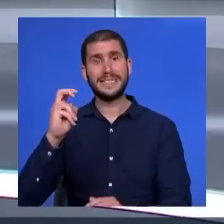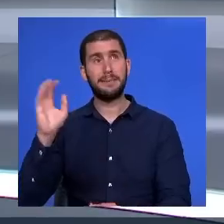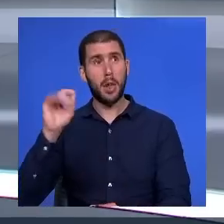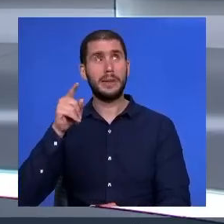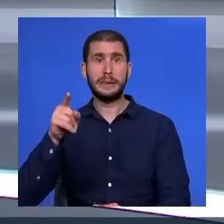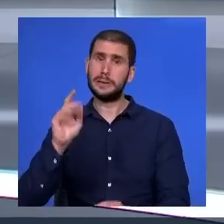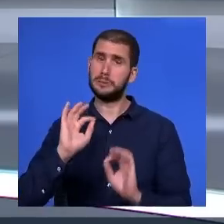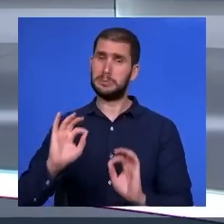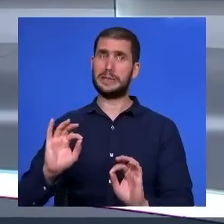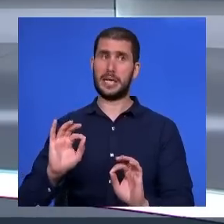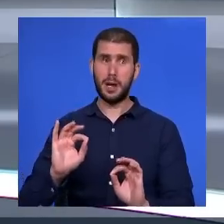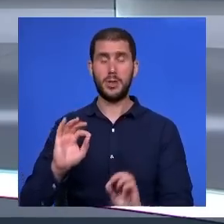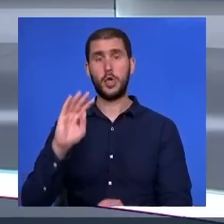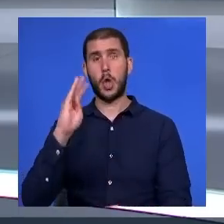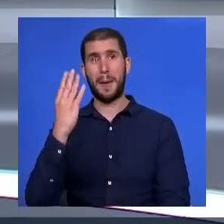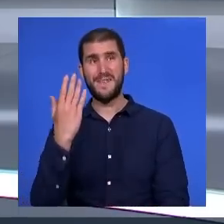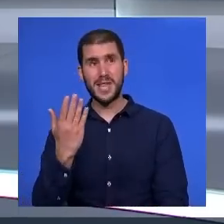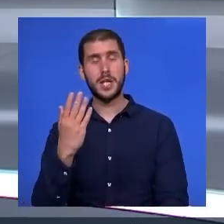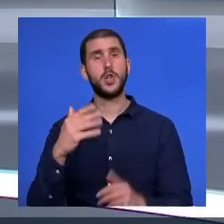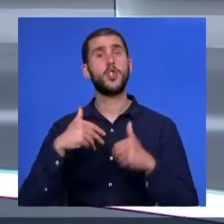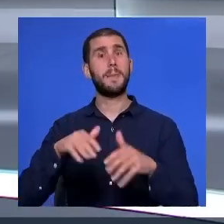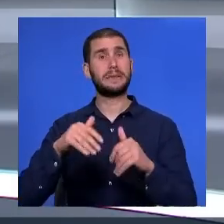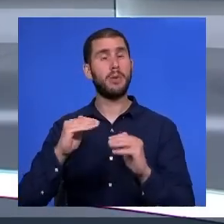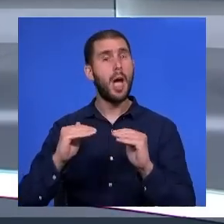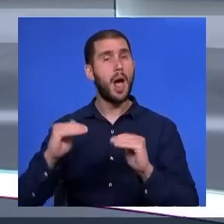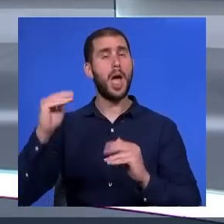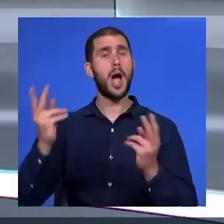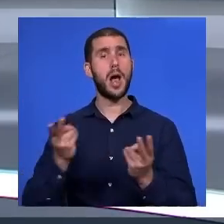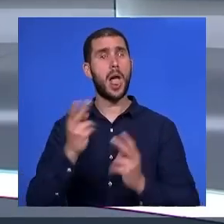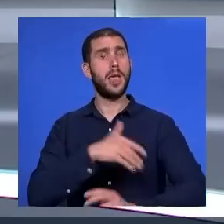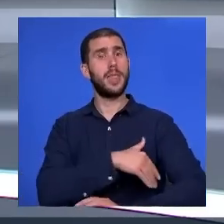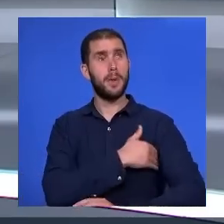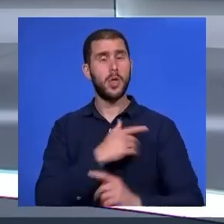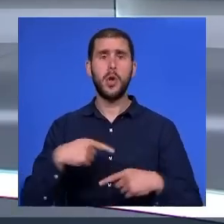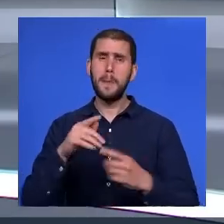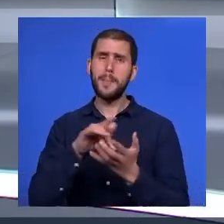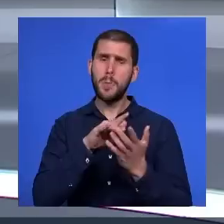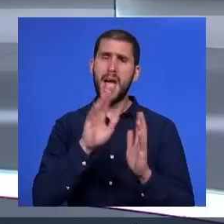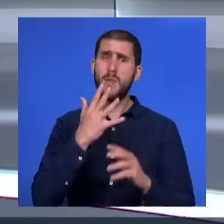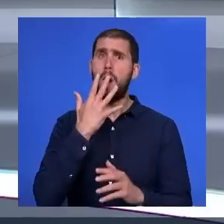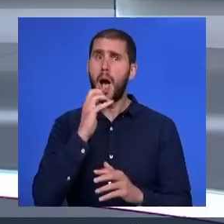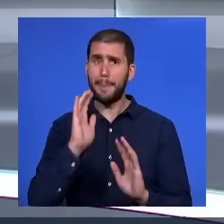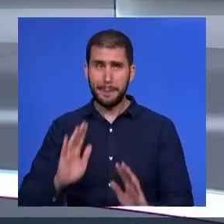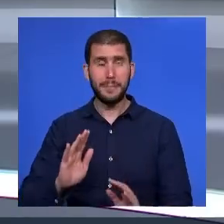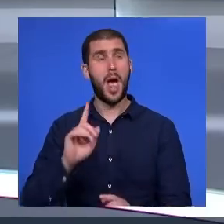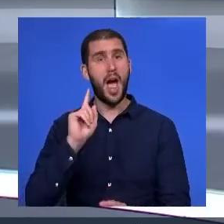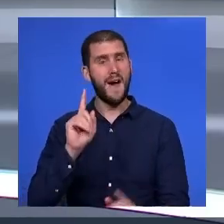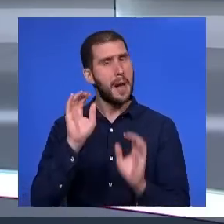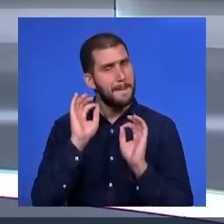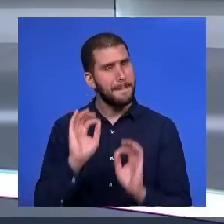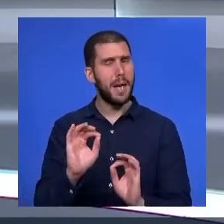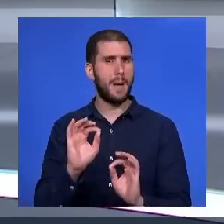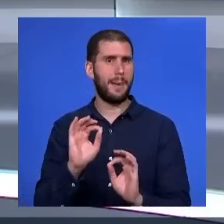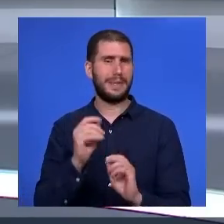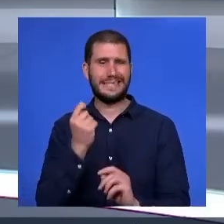ממש בסדר. יום רביעי, יום העצמאות, עלייה קלה בטמפרטורות, יהיו מקומות שיהיה אפילו חם מהרגיל, אבל זה באמת, זה ממש רק